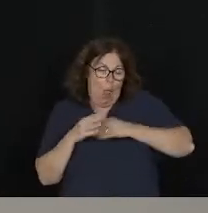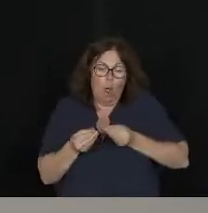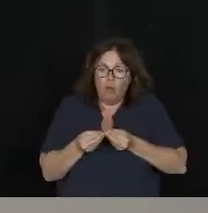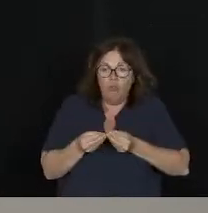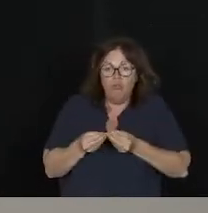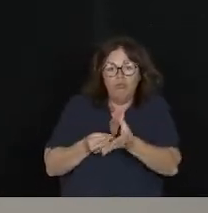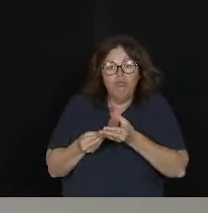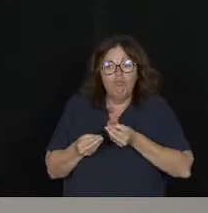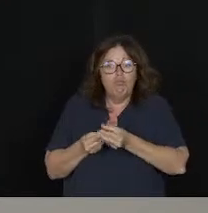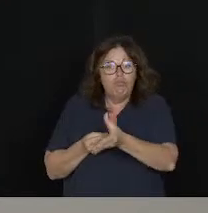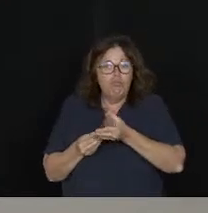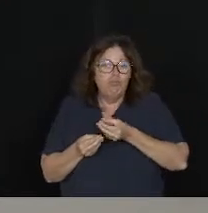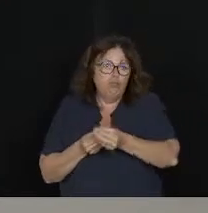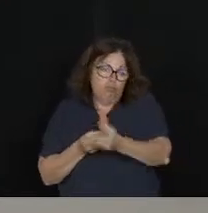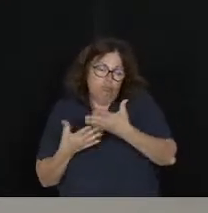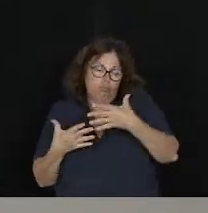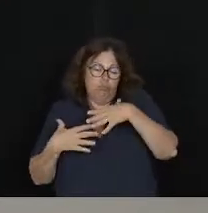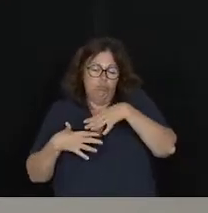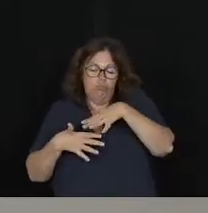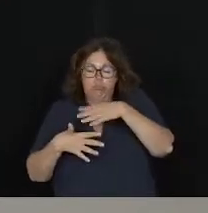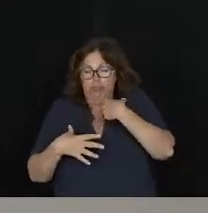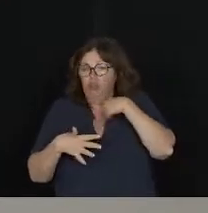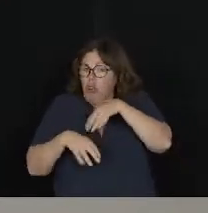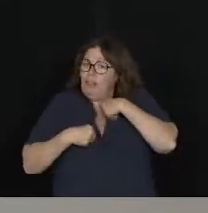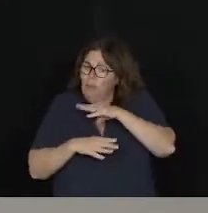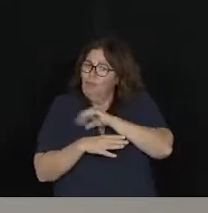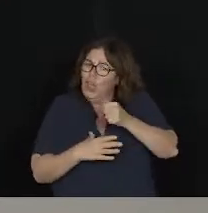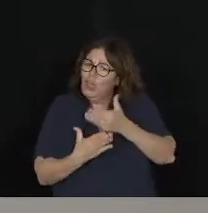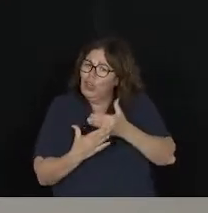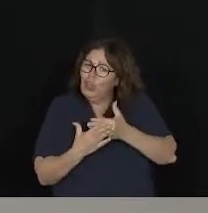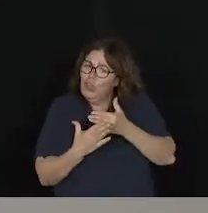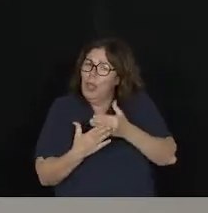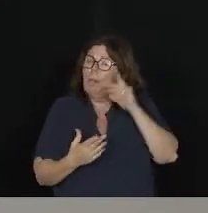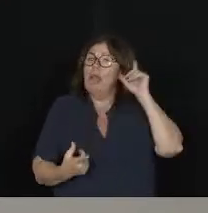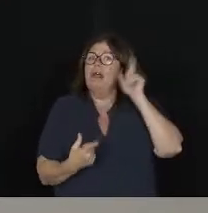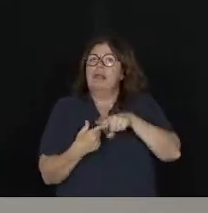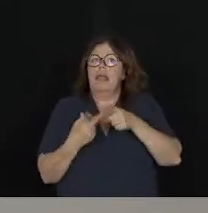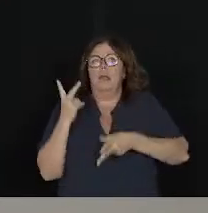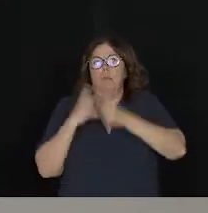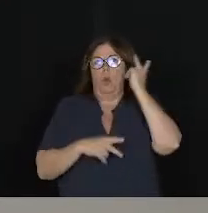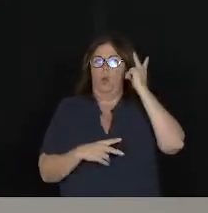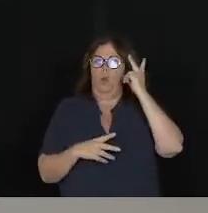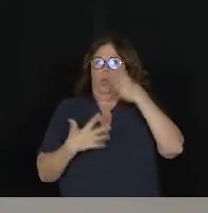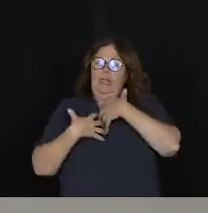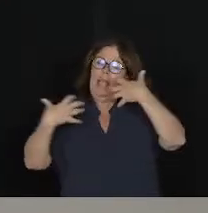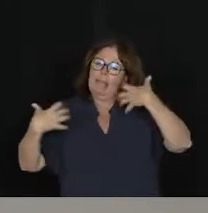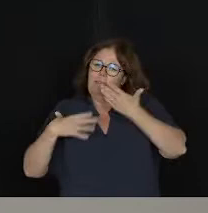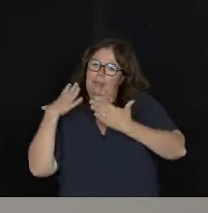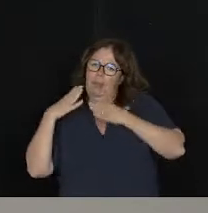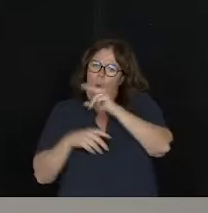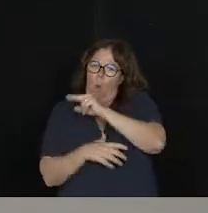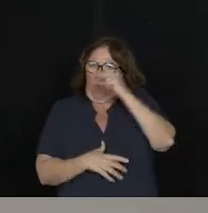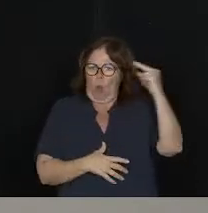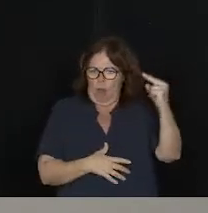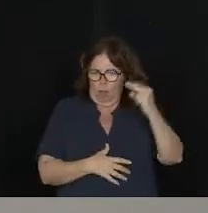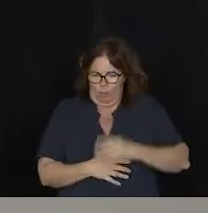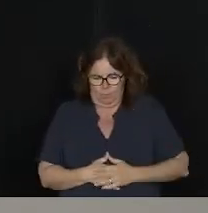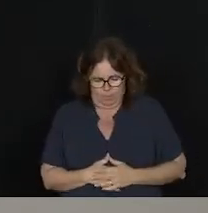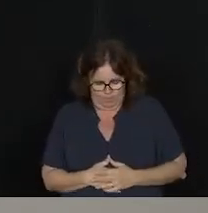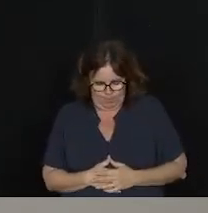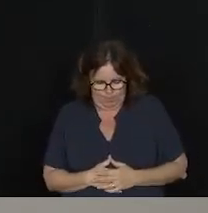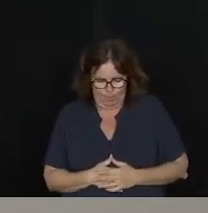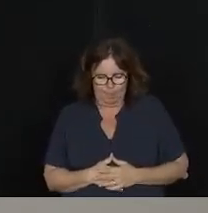d'accepter de le faire pour avoir un petit peu de plus-value scientifique. Quand on essaie de